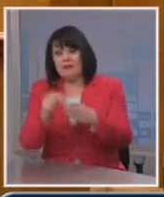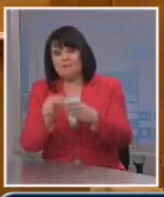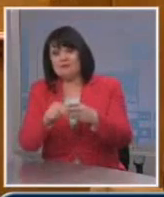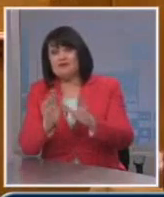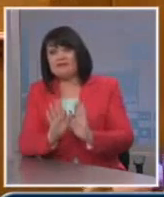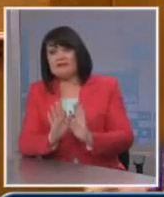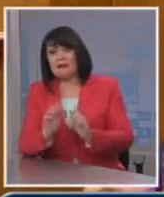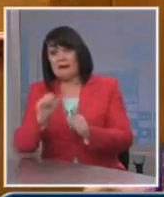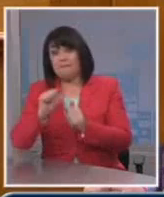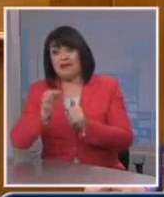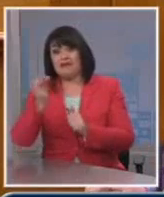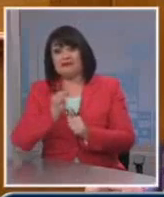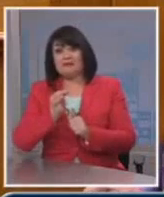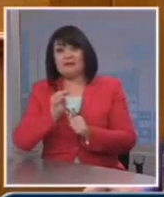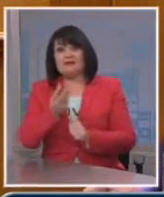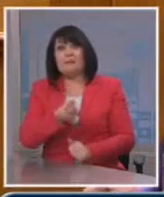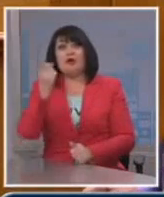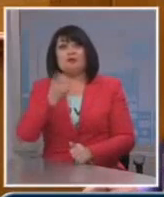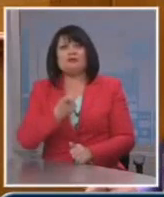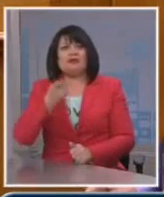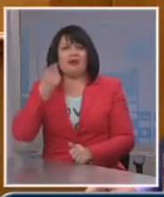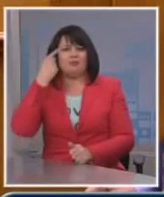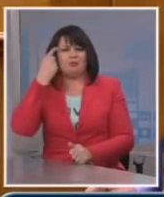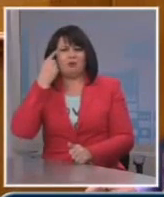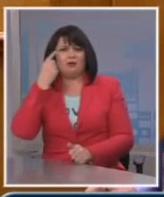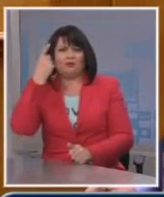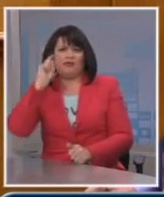λίγες μήνες είπατε αδαείς πλειοψηφία.